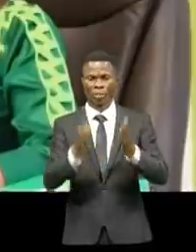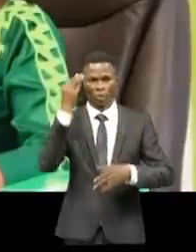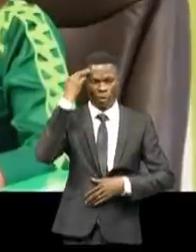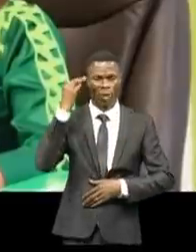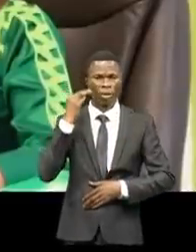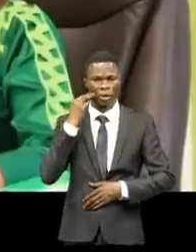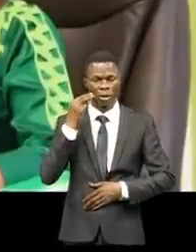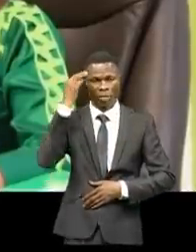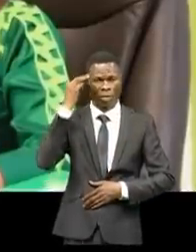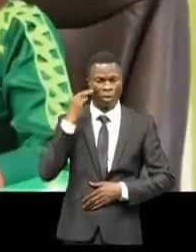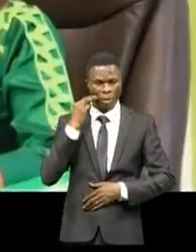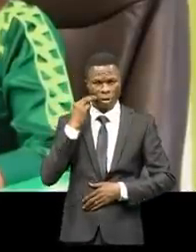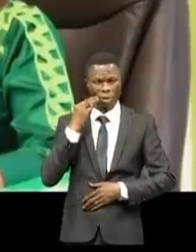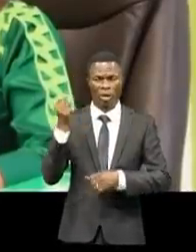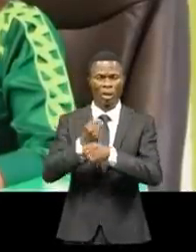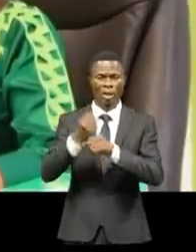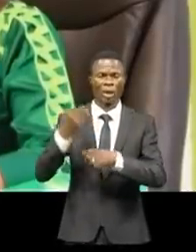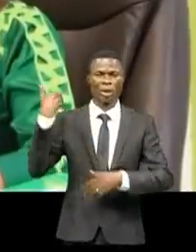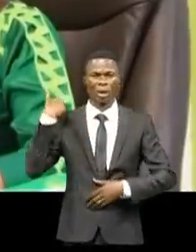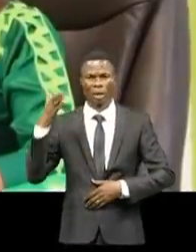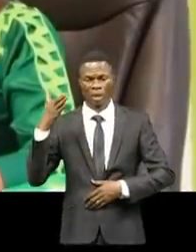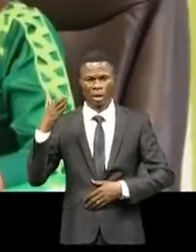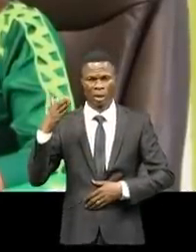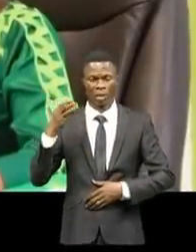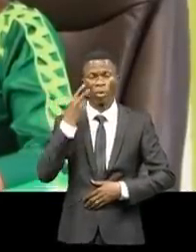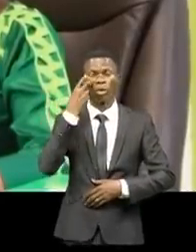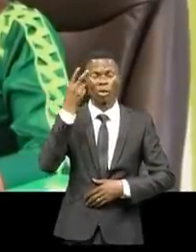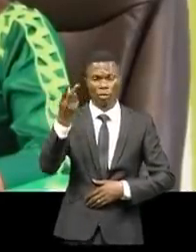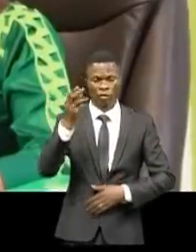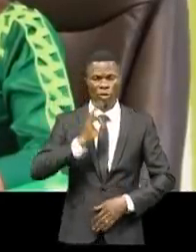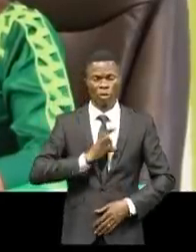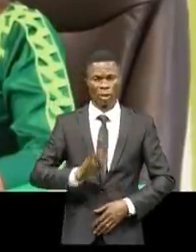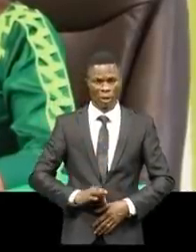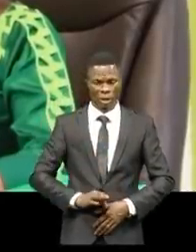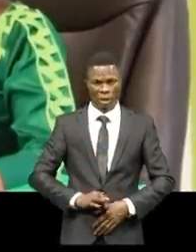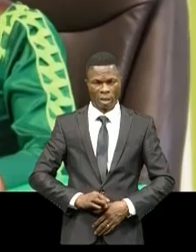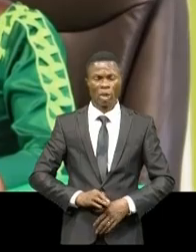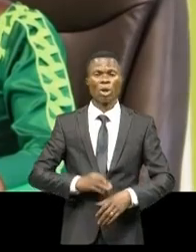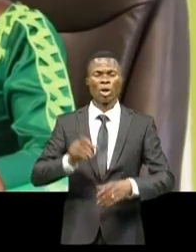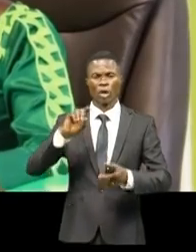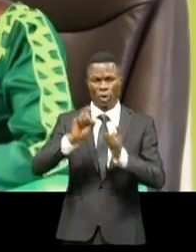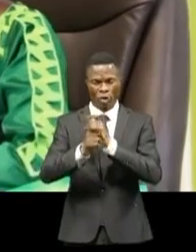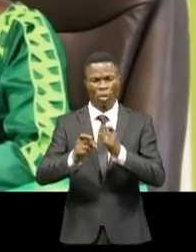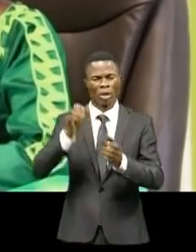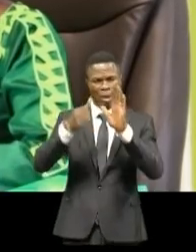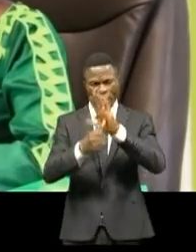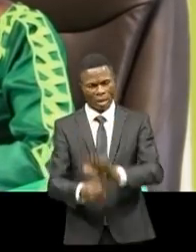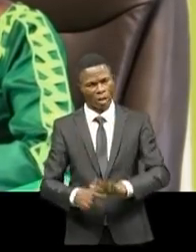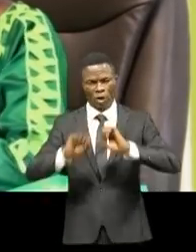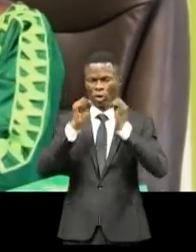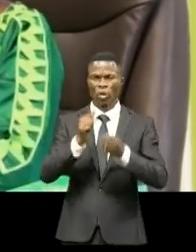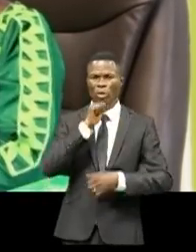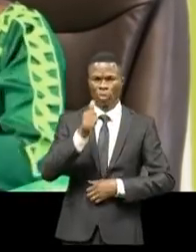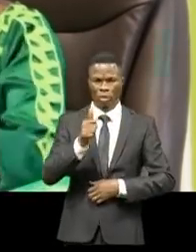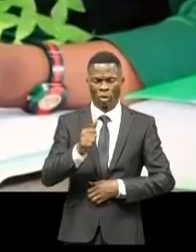ministre, ministre de la fonction publique, partant de la vision du président de la République qui a fait de la lutte contre les discriminations sociales